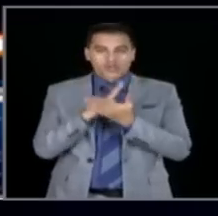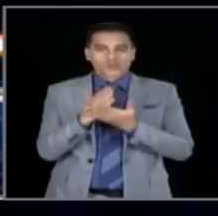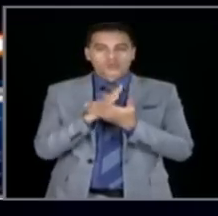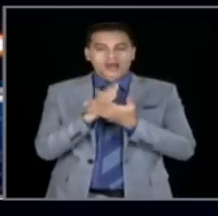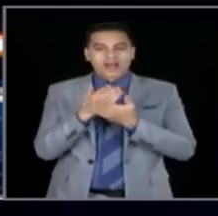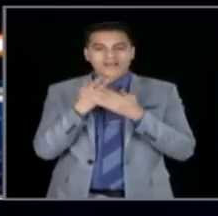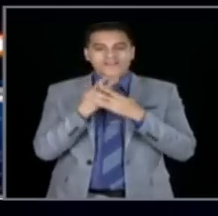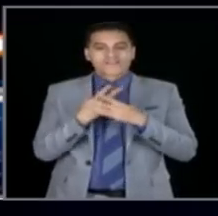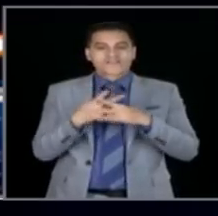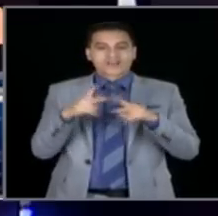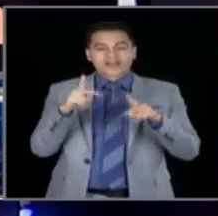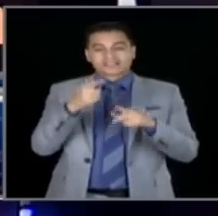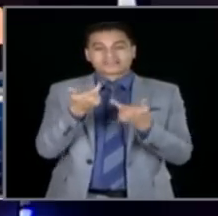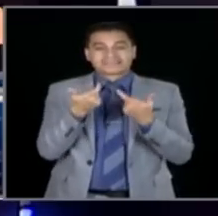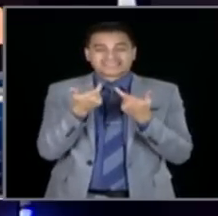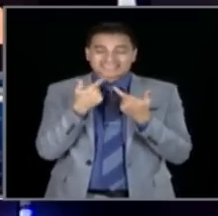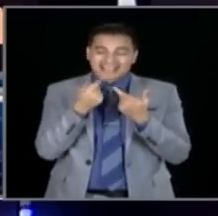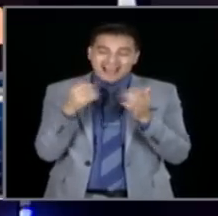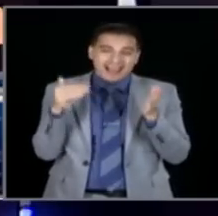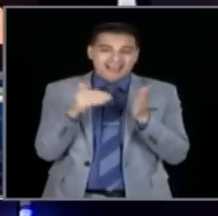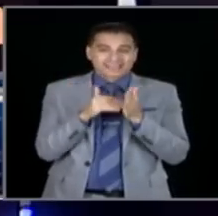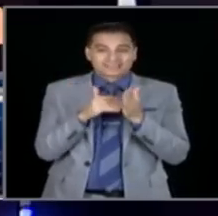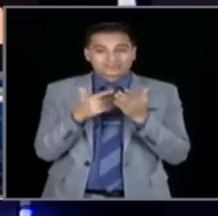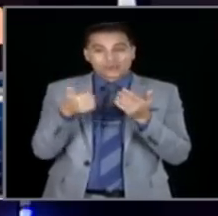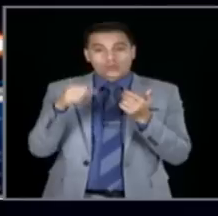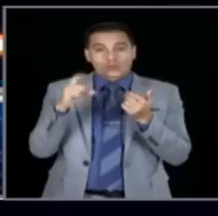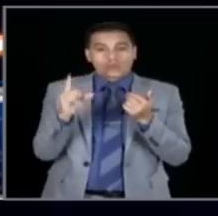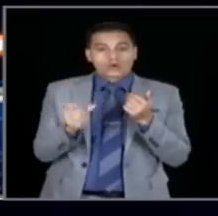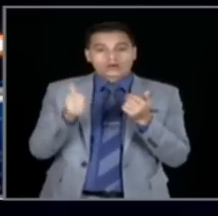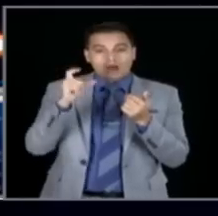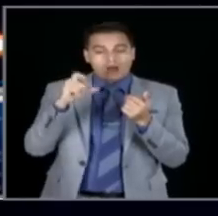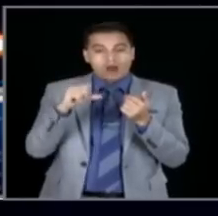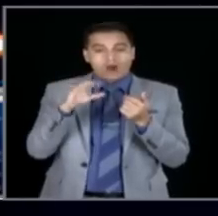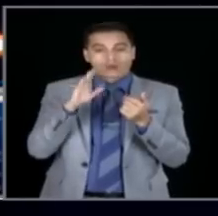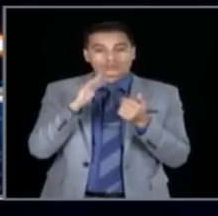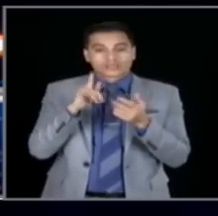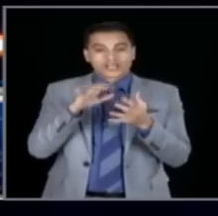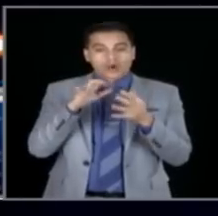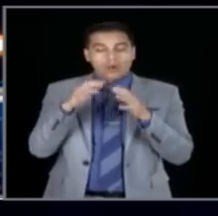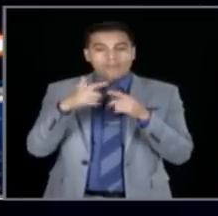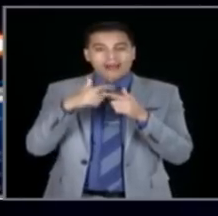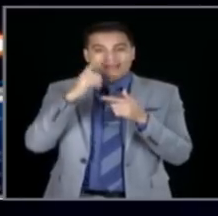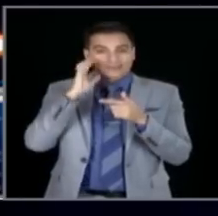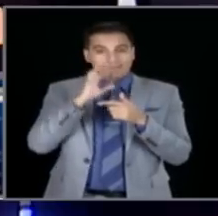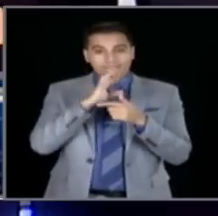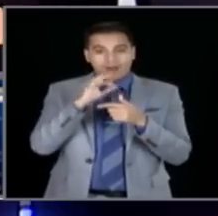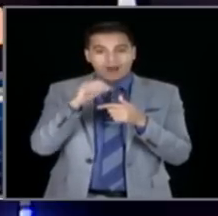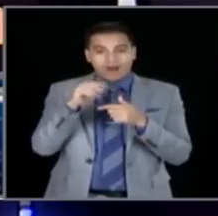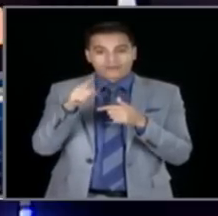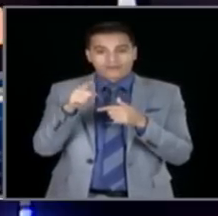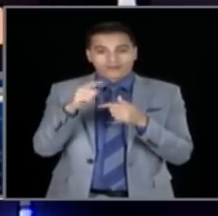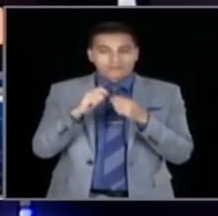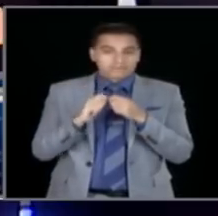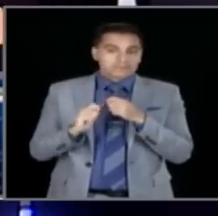اليونانية بتستنوا للثانية الأخيرة. أورانوس. كوكب غازي، هيبقى عليه